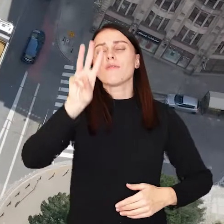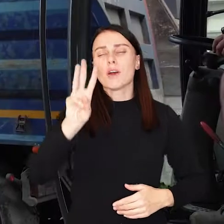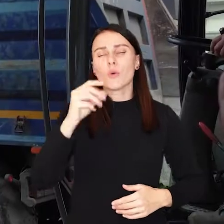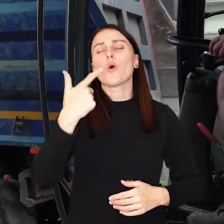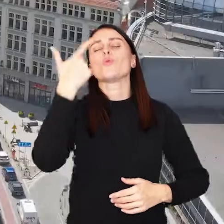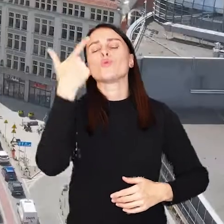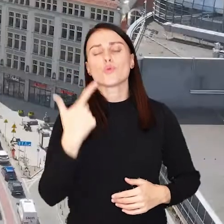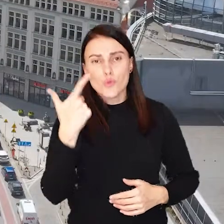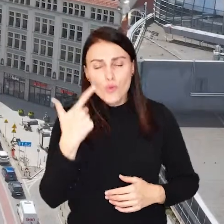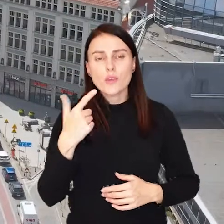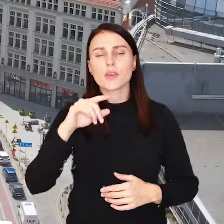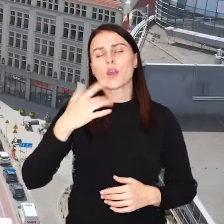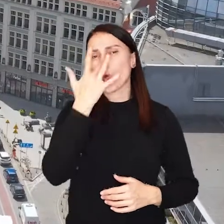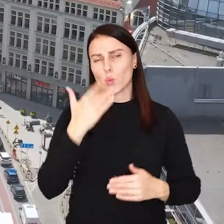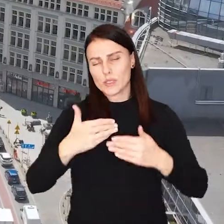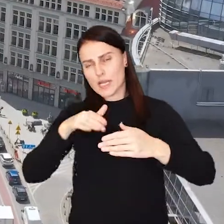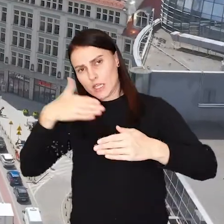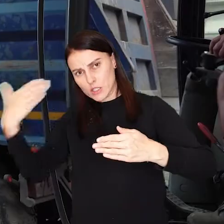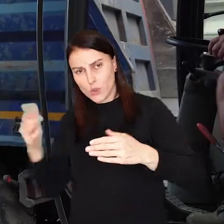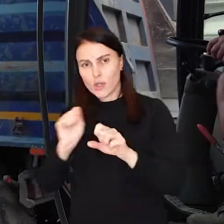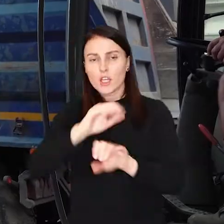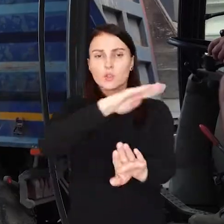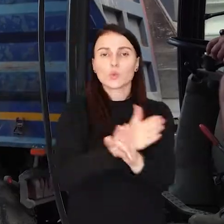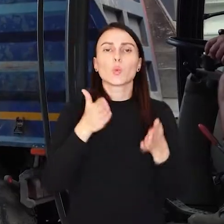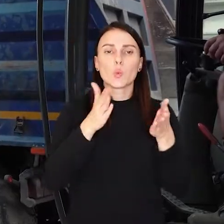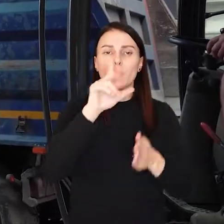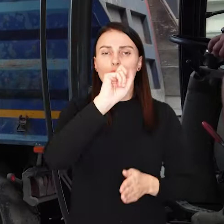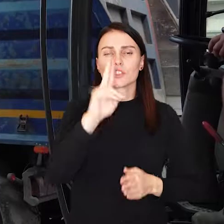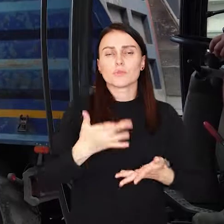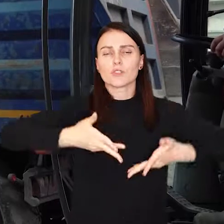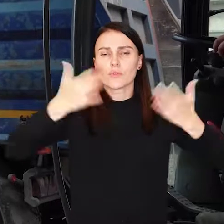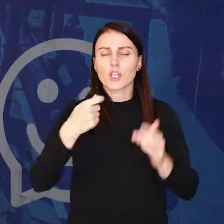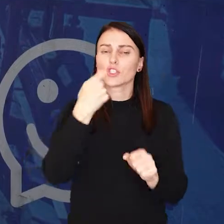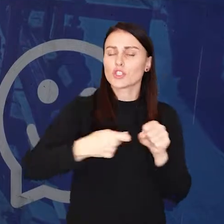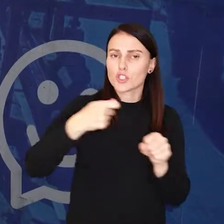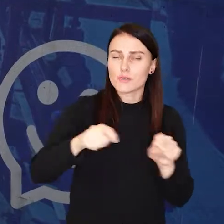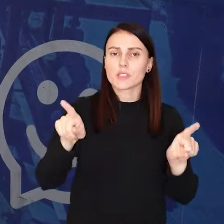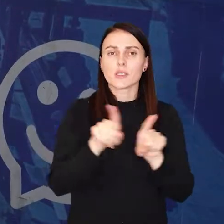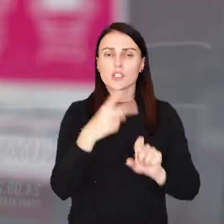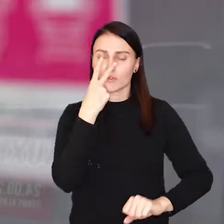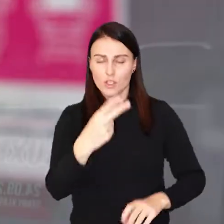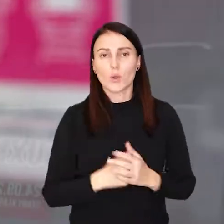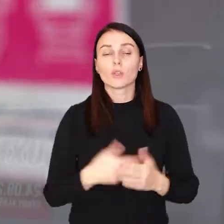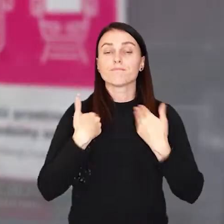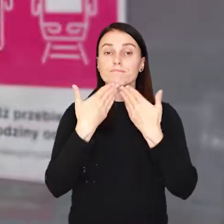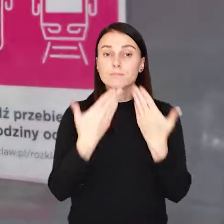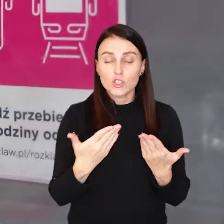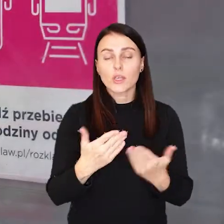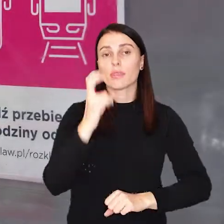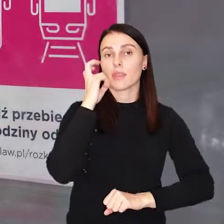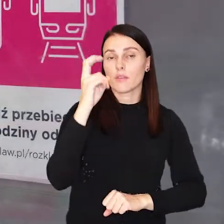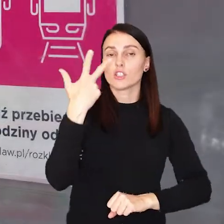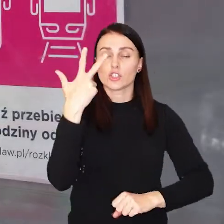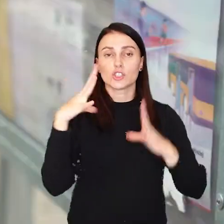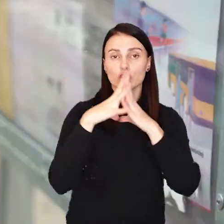strony ulicy Ruskiej oraz krzyżownicę na skrzyżowaniu ulicy Kazimierza Wielkiego, Szewskiej i Widok. Dzięki temu tramwaje linii